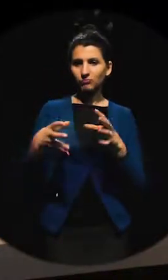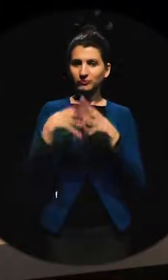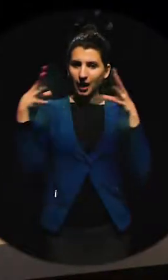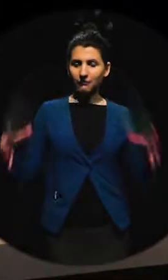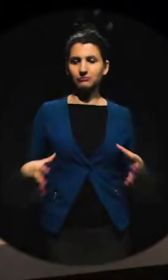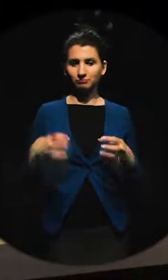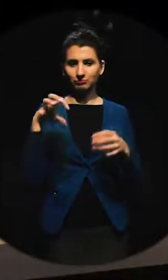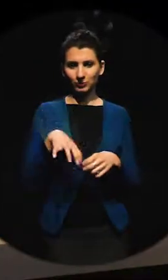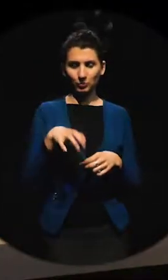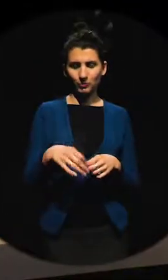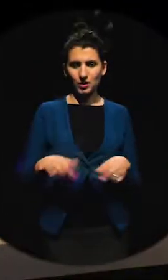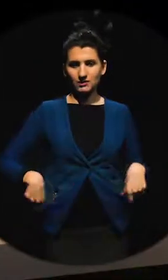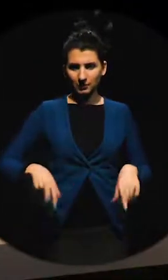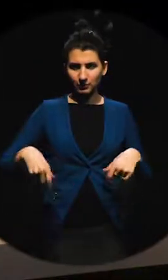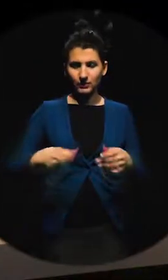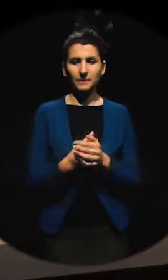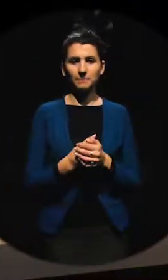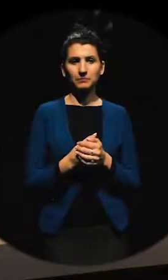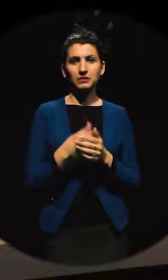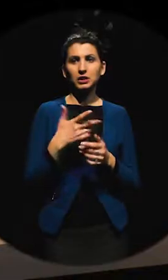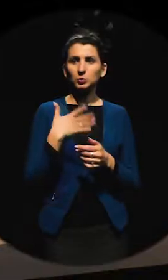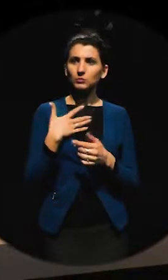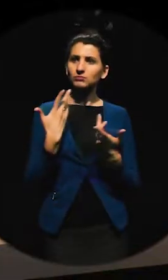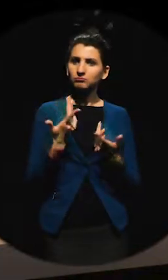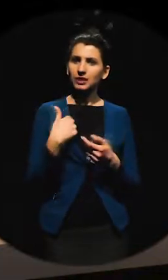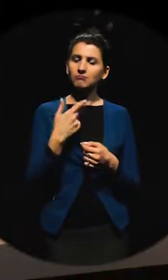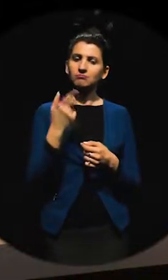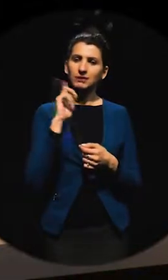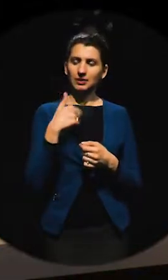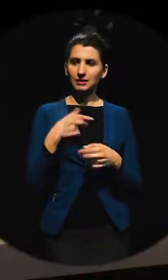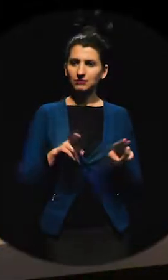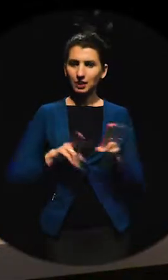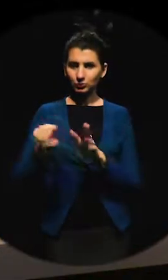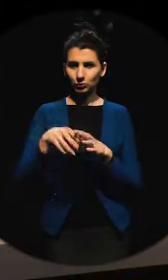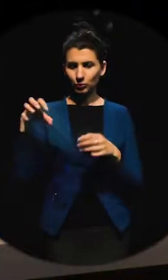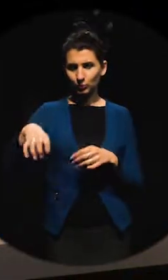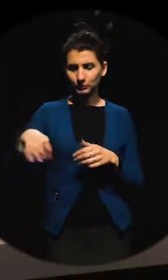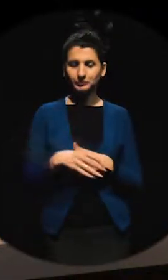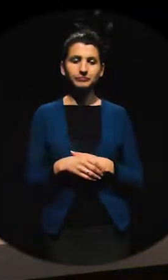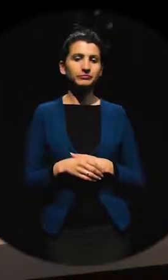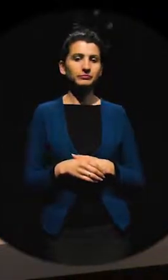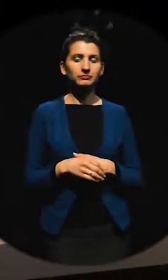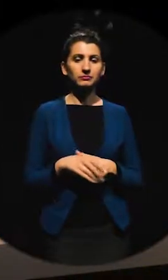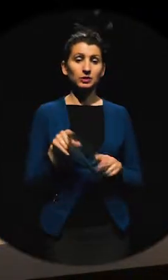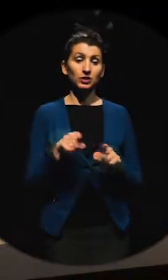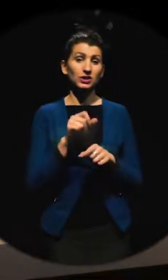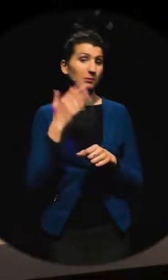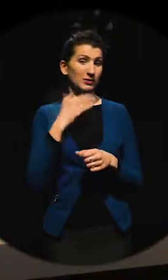grupy. Tożsamości o charakterze grupowym, co jest tutaj bardzo ważne.